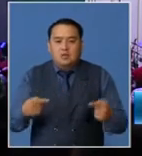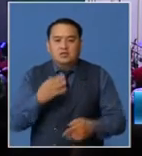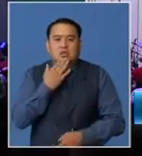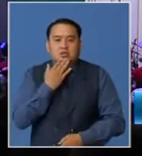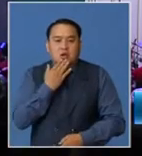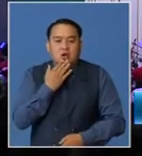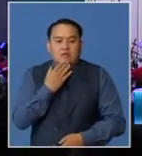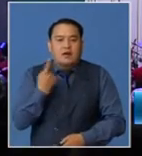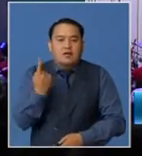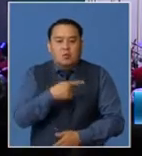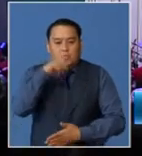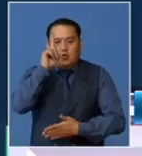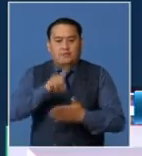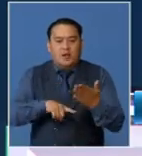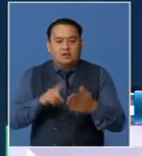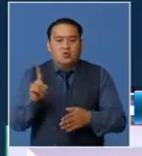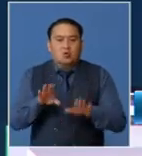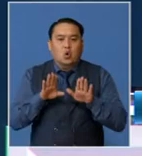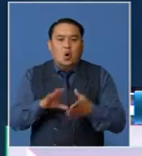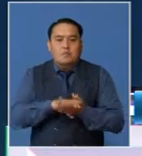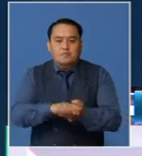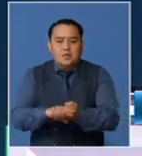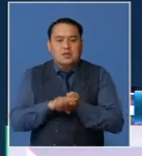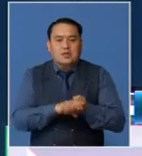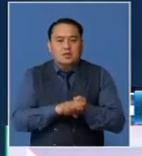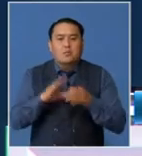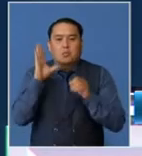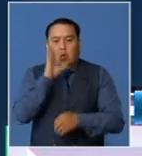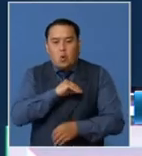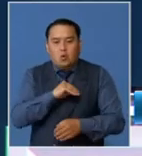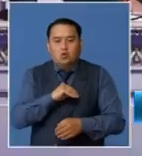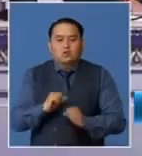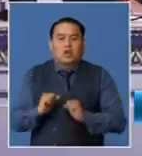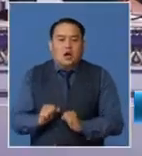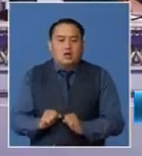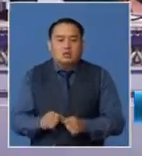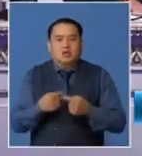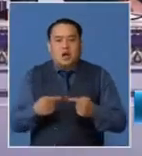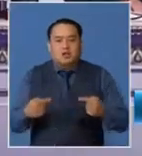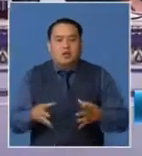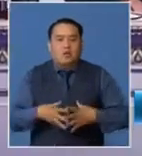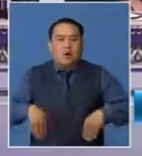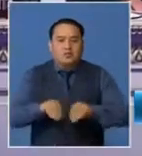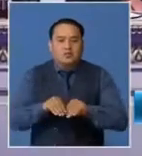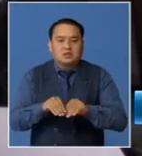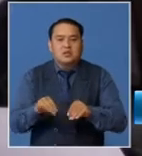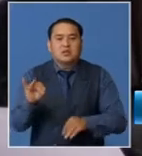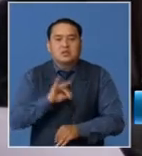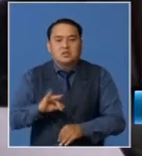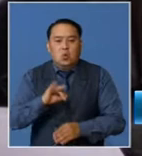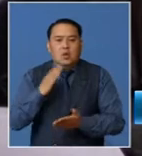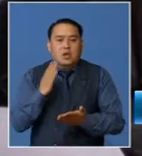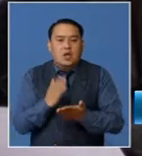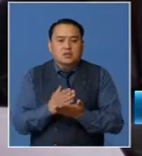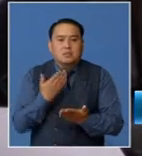этносов, но в одном они уверены, что только мир и согласие может противостоять разладу в обществе. В истории есть